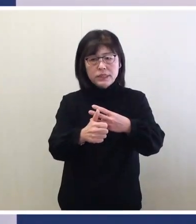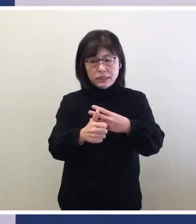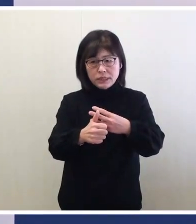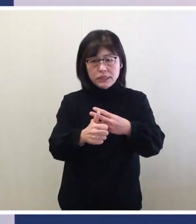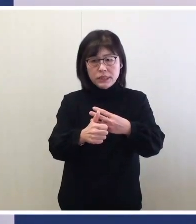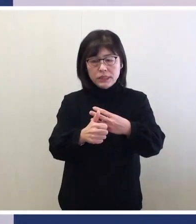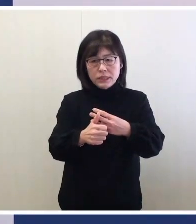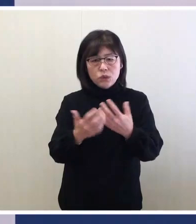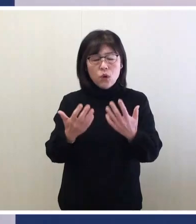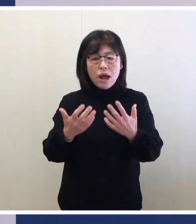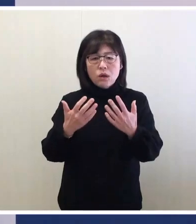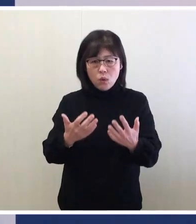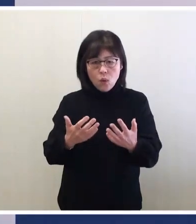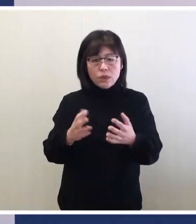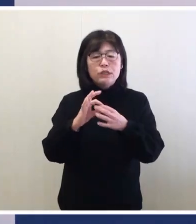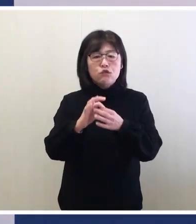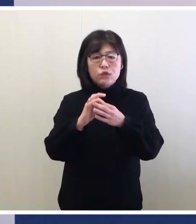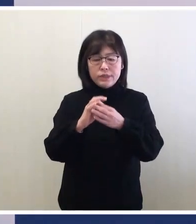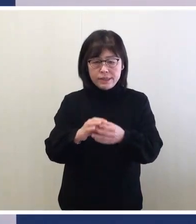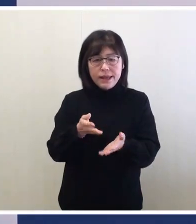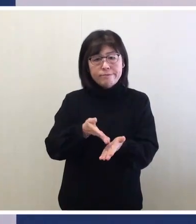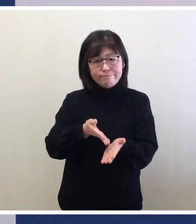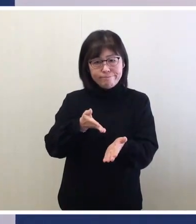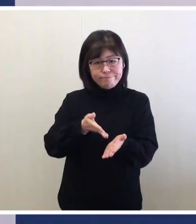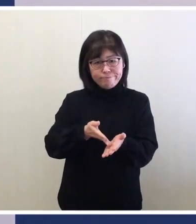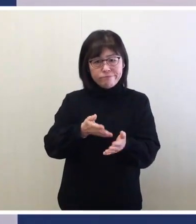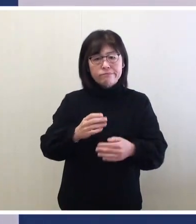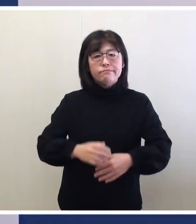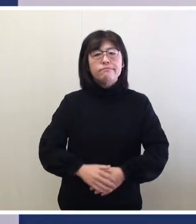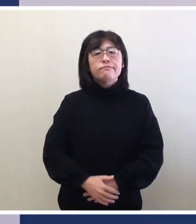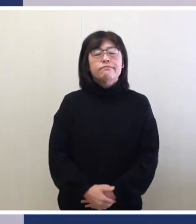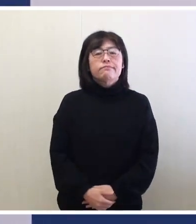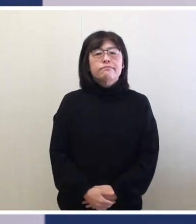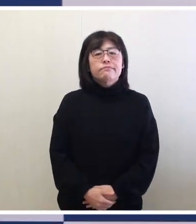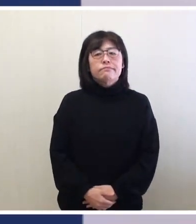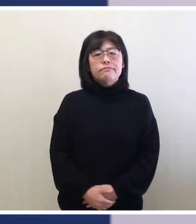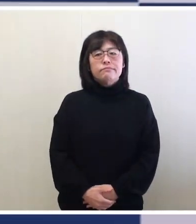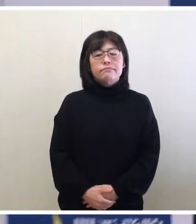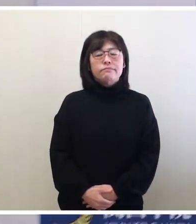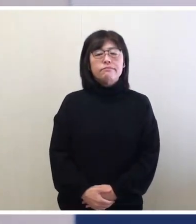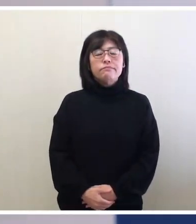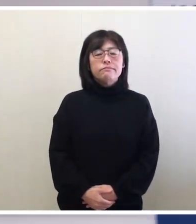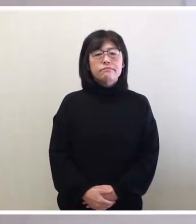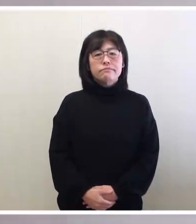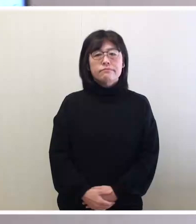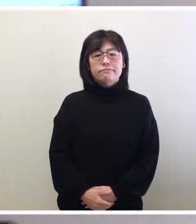パス構想についてご説明をいたします。よろしくお願いいたします。